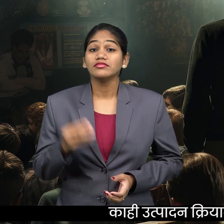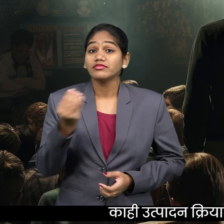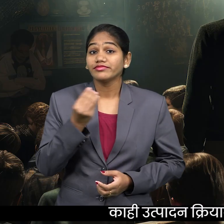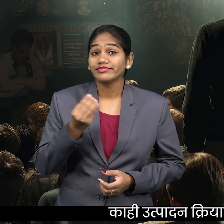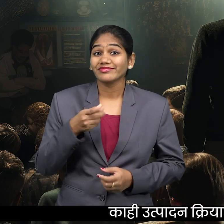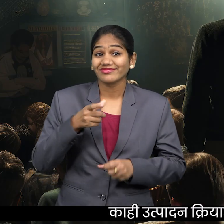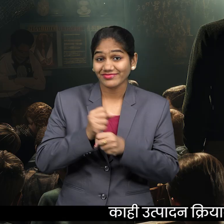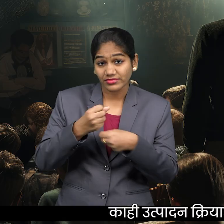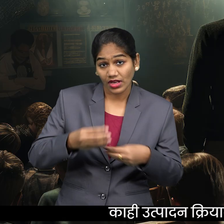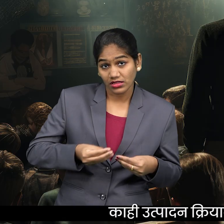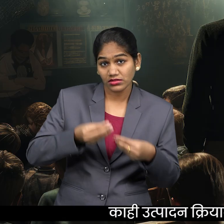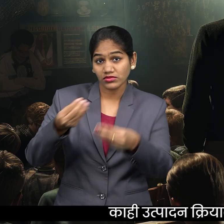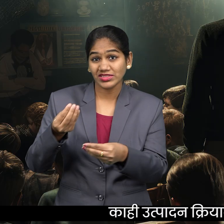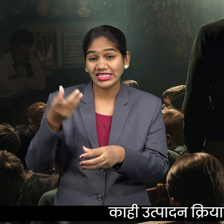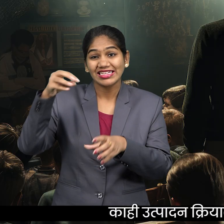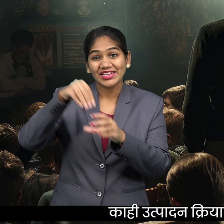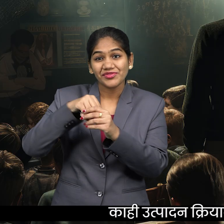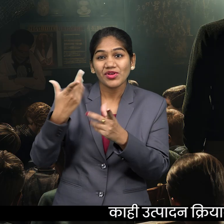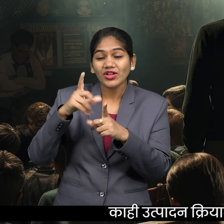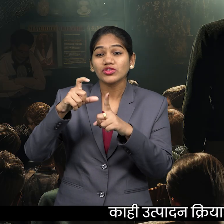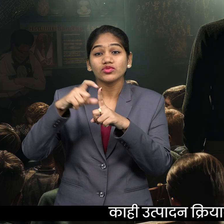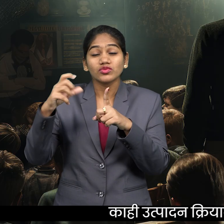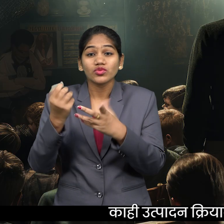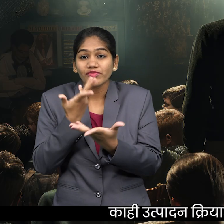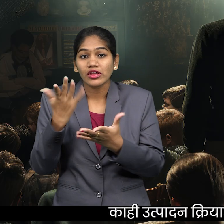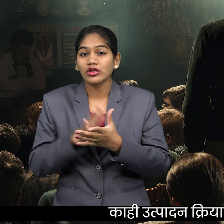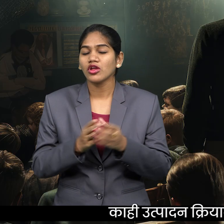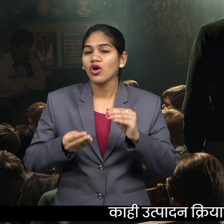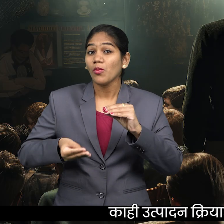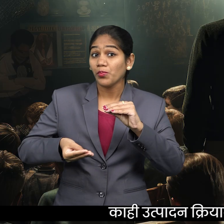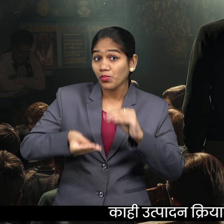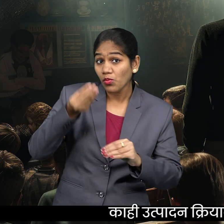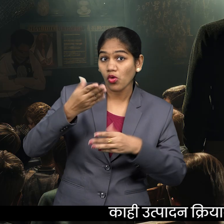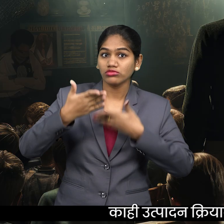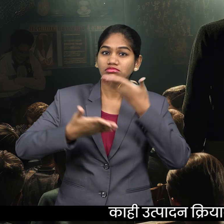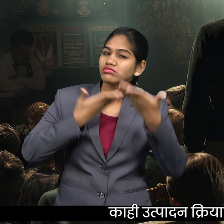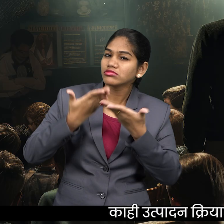काही उत्पादन क्रियाकल्पांना अभियंता, व्यवस्थापक